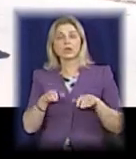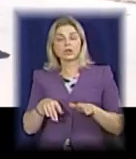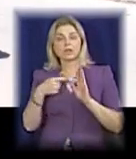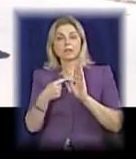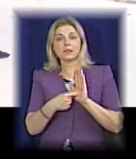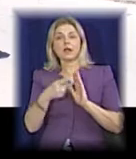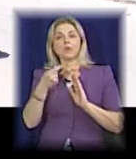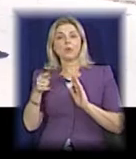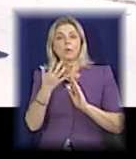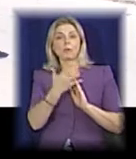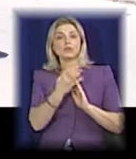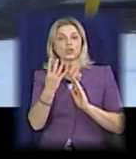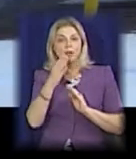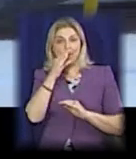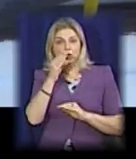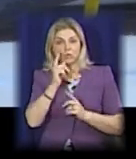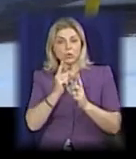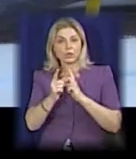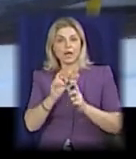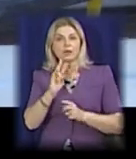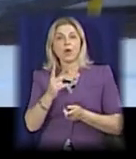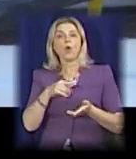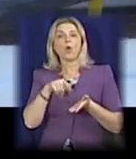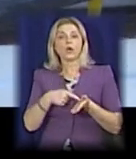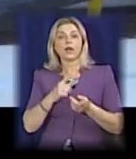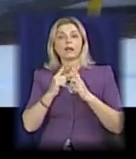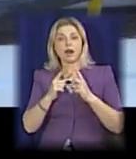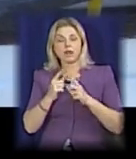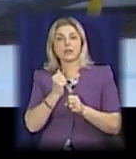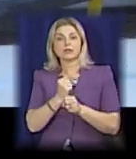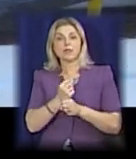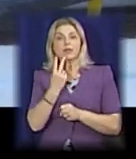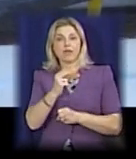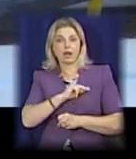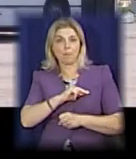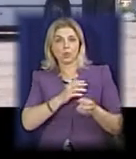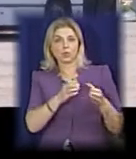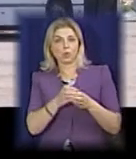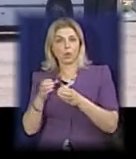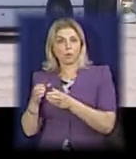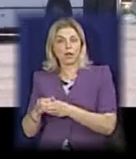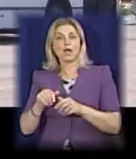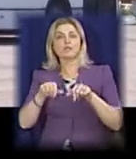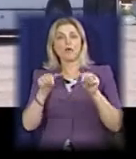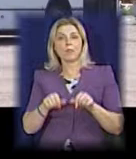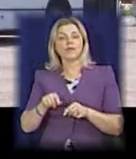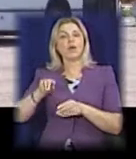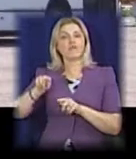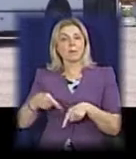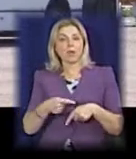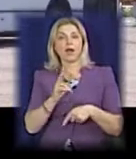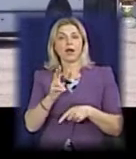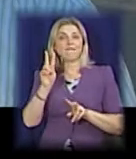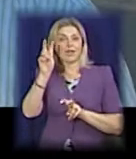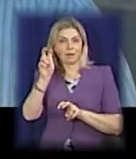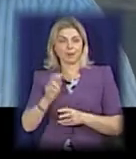з 54-м маршрутом, у Миколаївській міській раді створили дві робочі групи. Чиновники сформулювали кілька вимог до